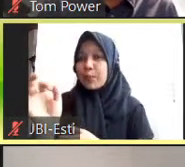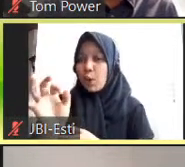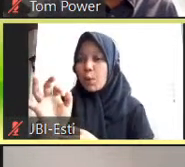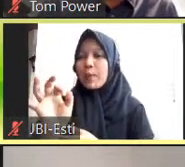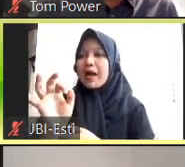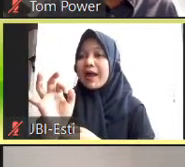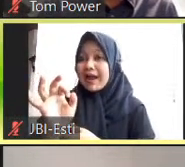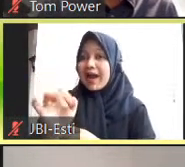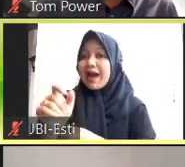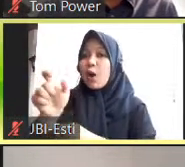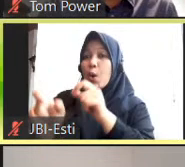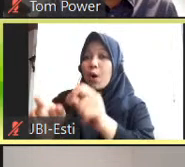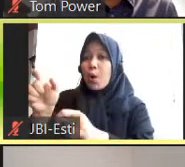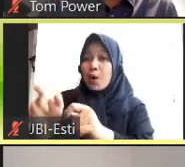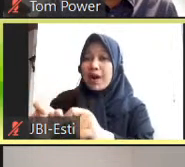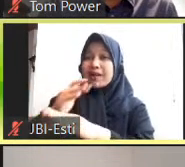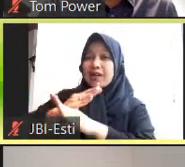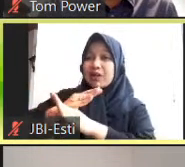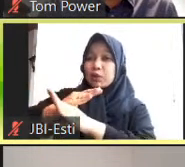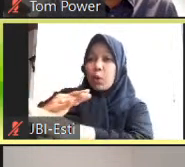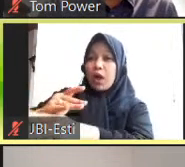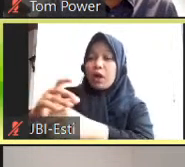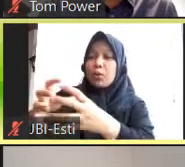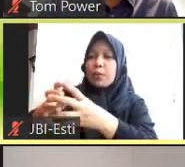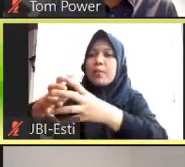lebih besar, jauh lebih kuat daripada yang mendukung.